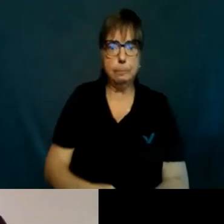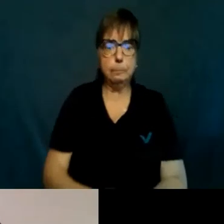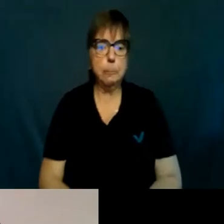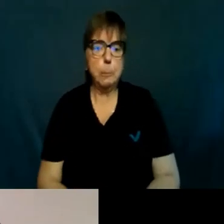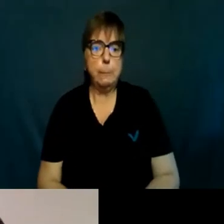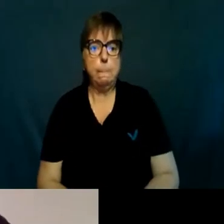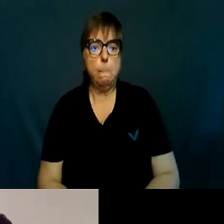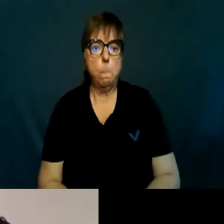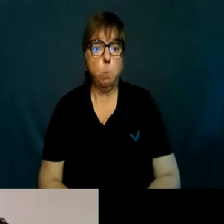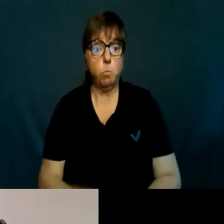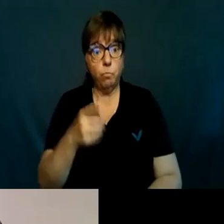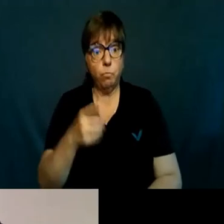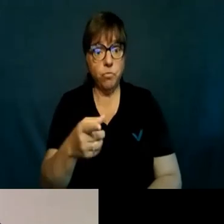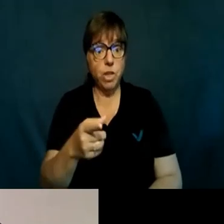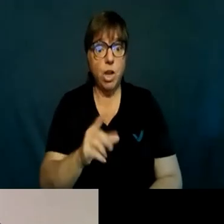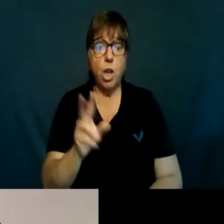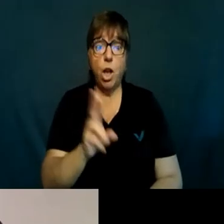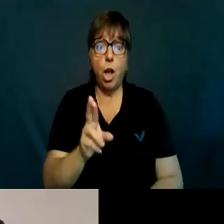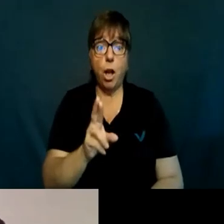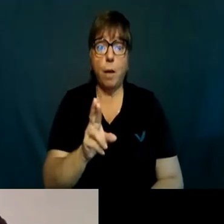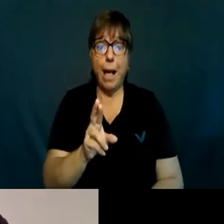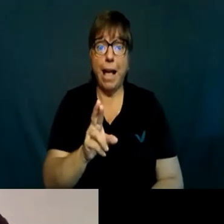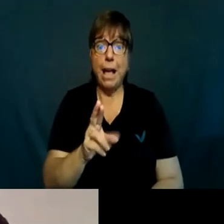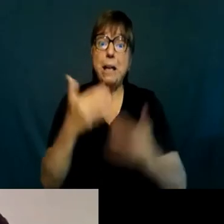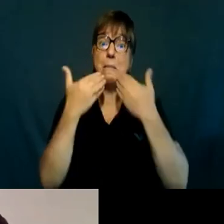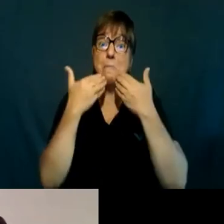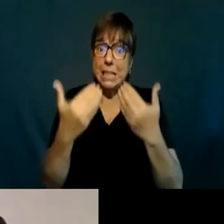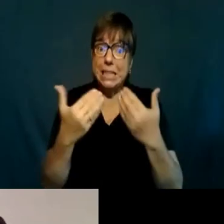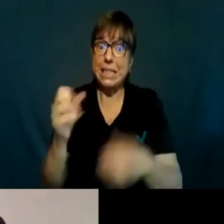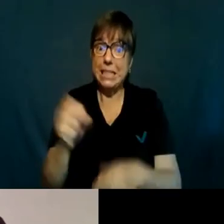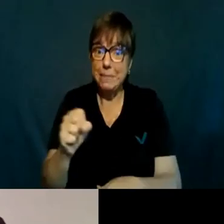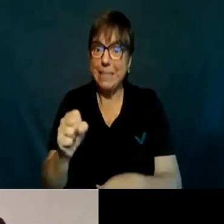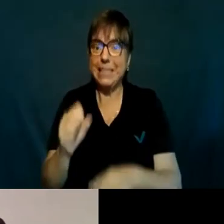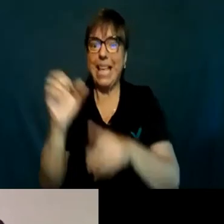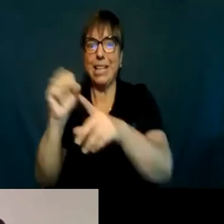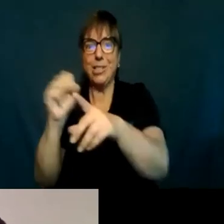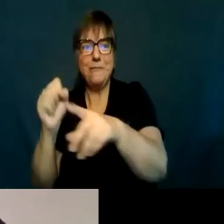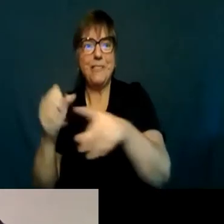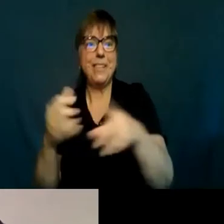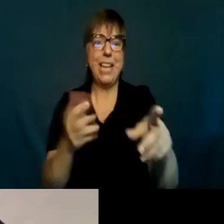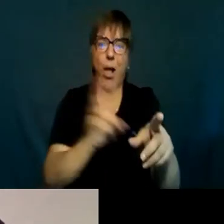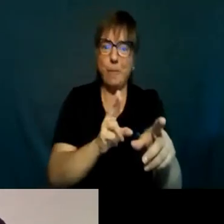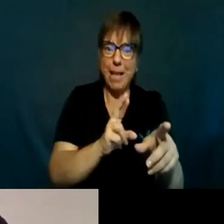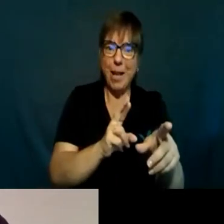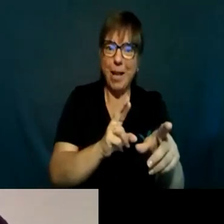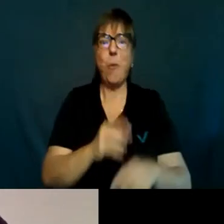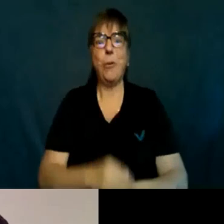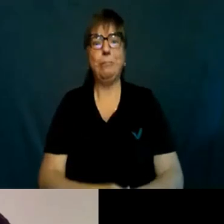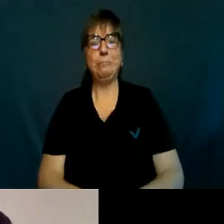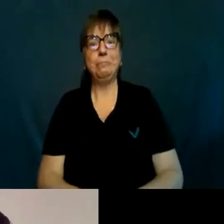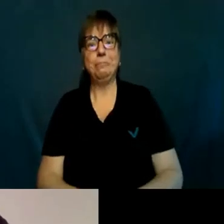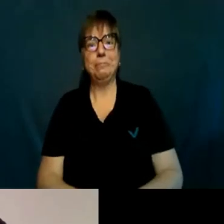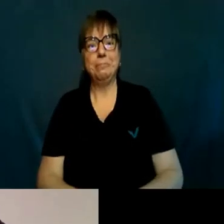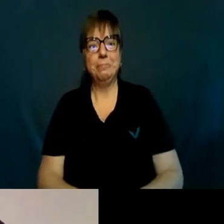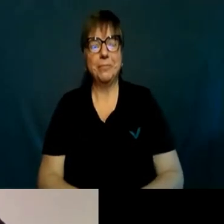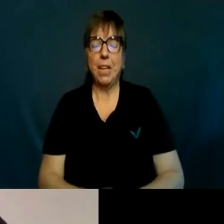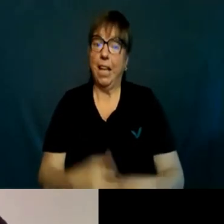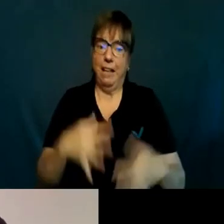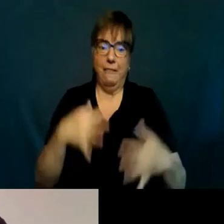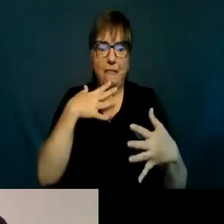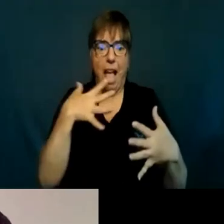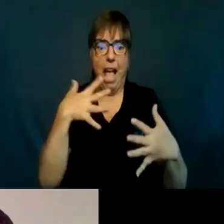Je vous remercie… je vous remercie Sébastien, Sophie, Roméo, histoire complexe évidemment,